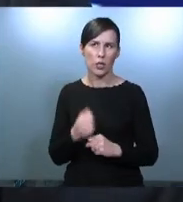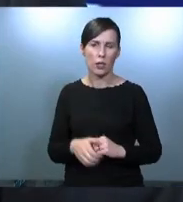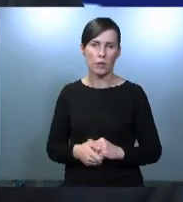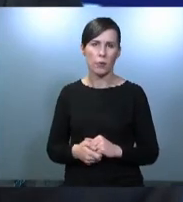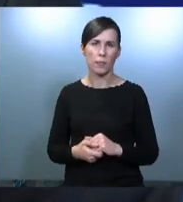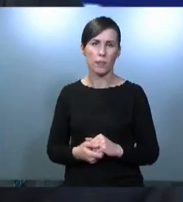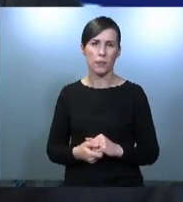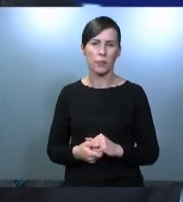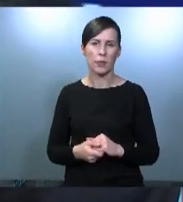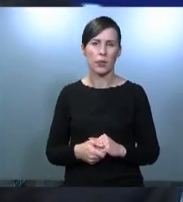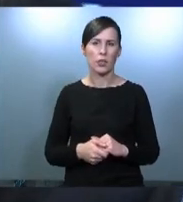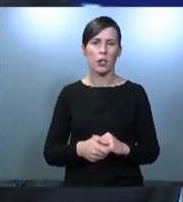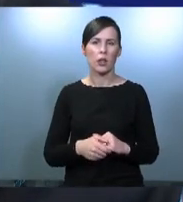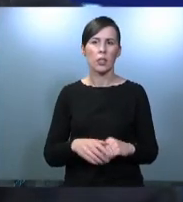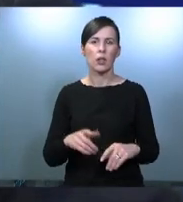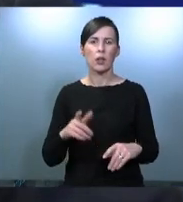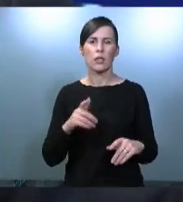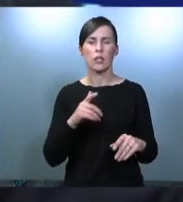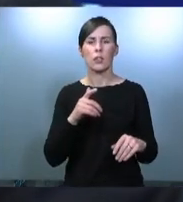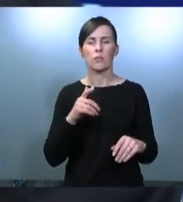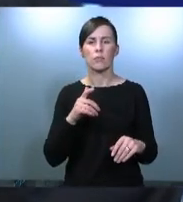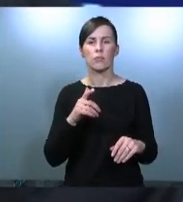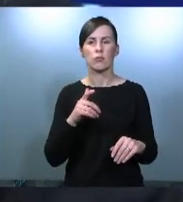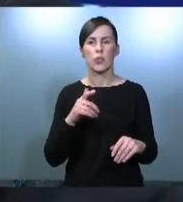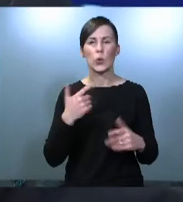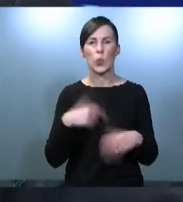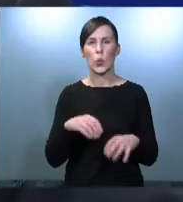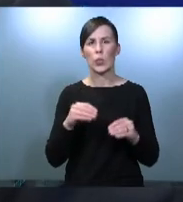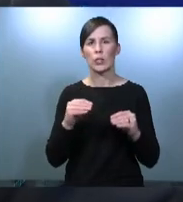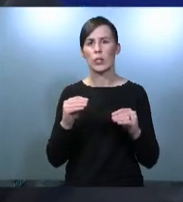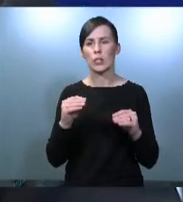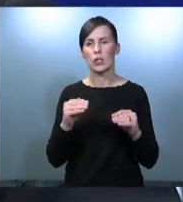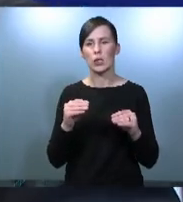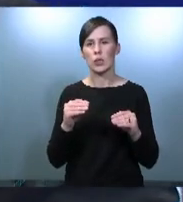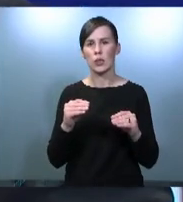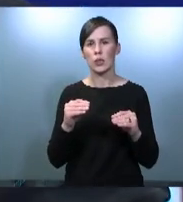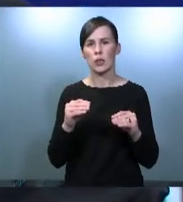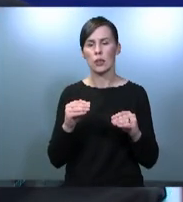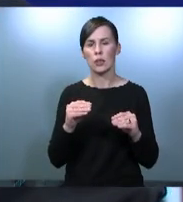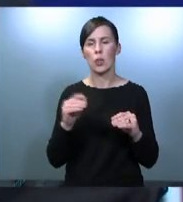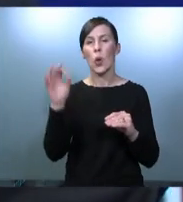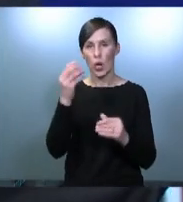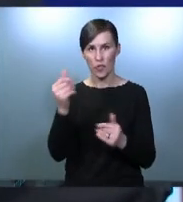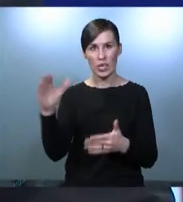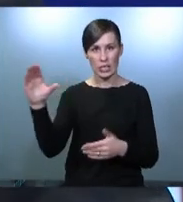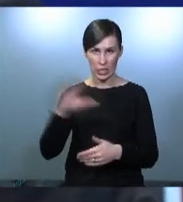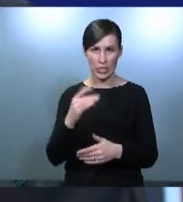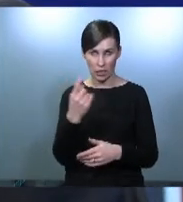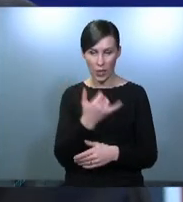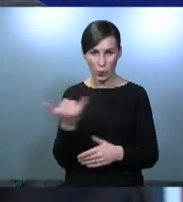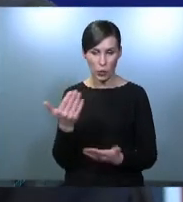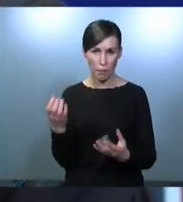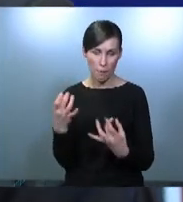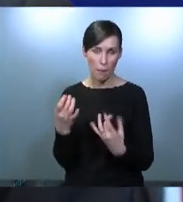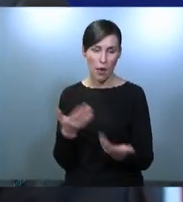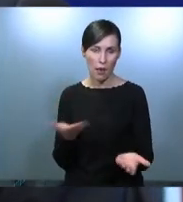filtratas eina iš Zabieliškio savartino, kuris, reiškia, yra 10 kartų viršyje. Ir jeigu yra minčių apie investicijas, tai dar vieną minutę liko,